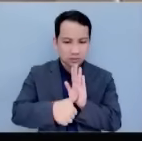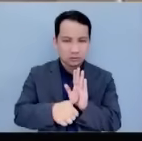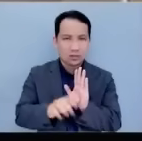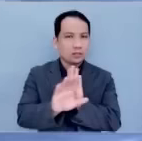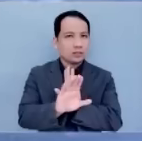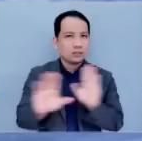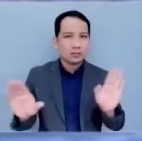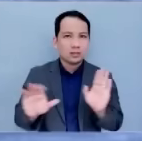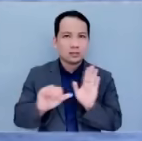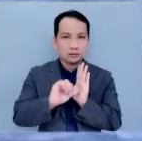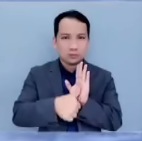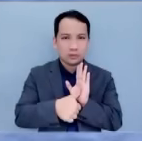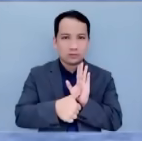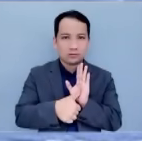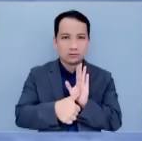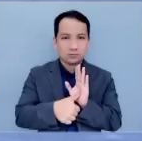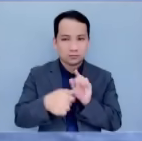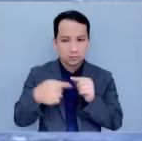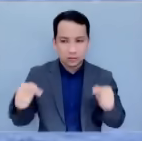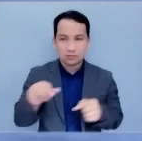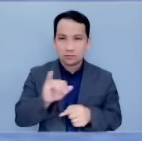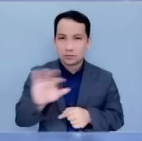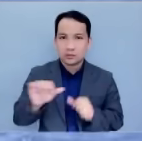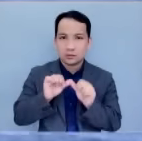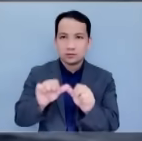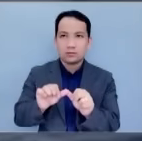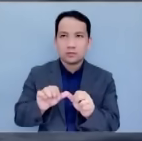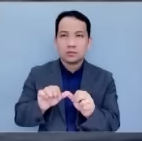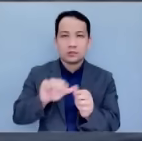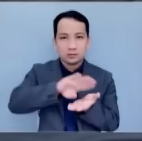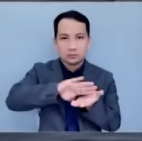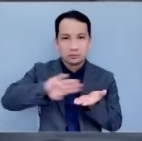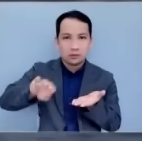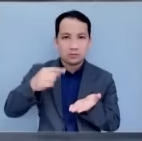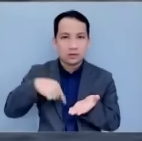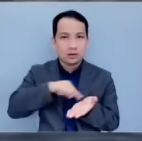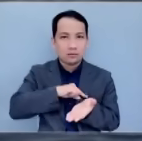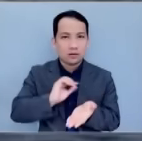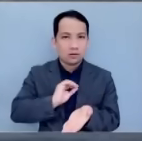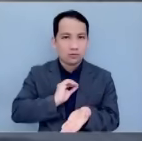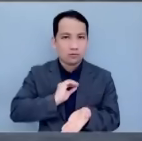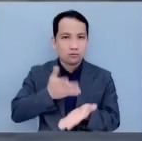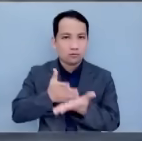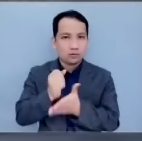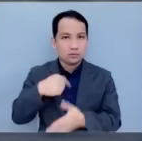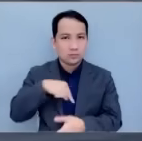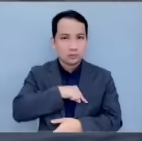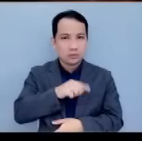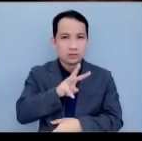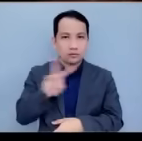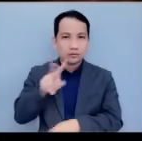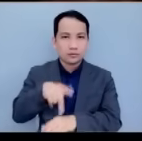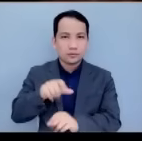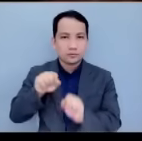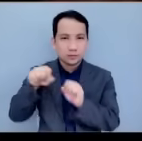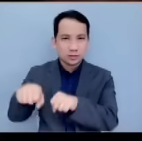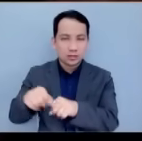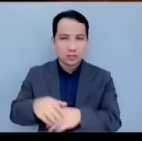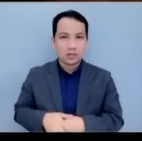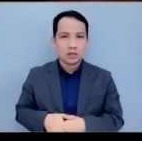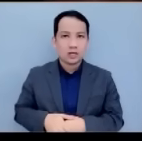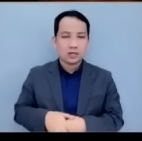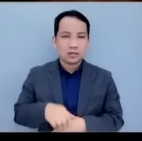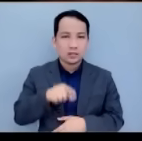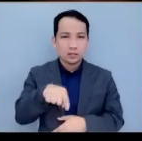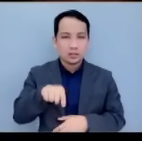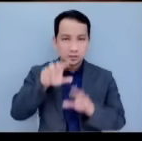mangingiming pumalag kung patuloy na sinasantabi ang ating karapatan sa teritoryo sa West Philippine Sea. Nanindigan din ng Pangulo